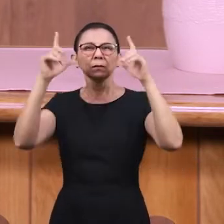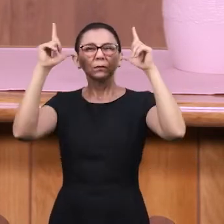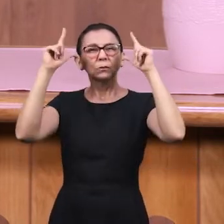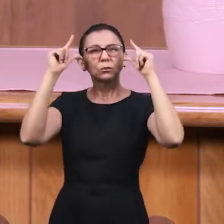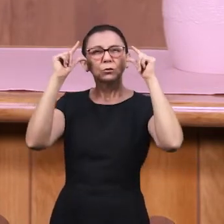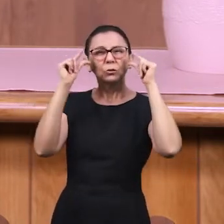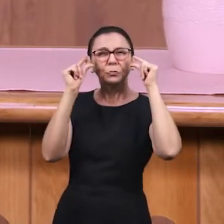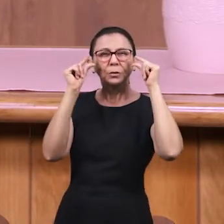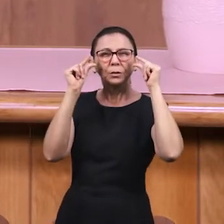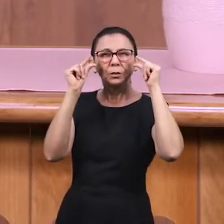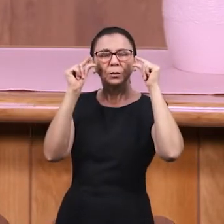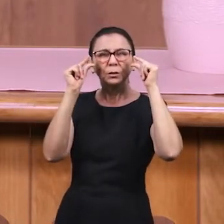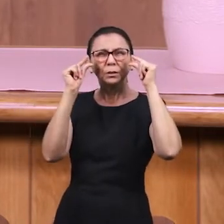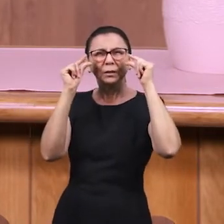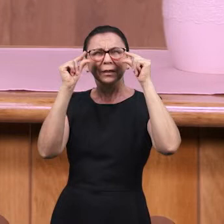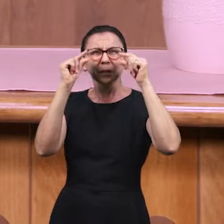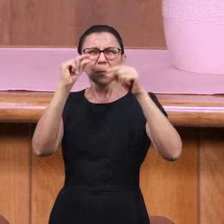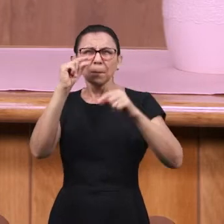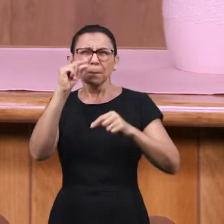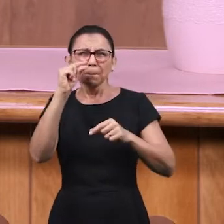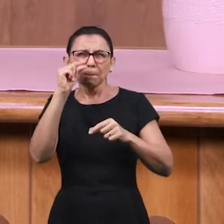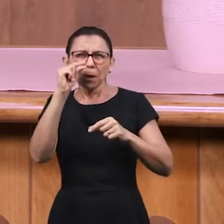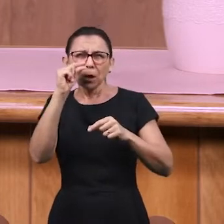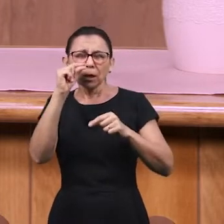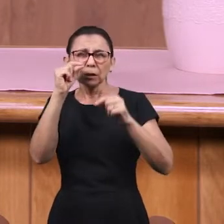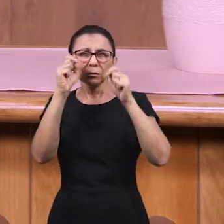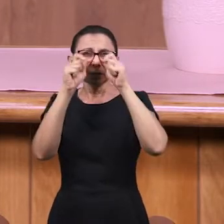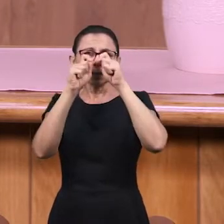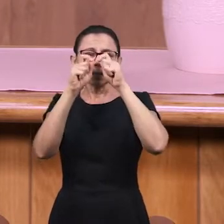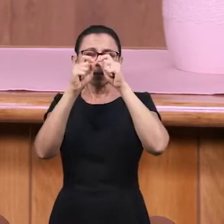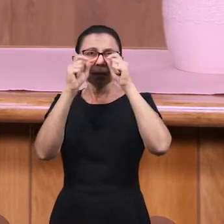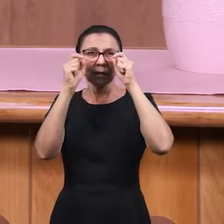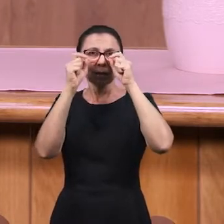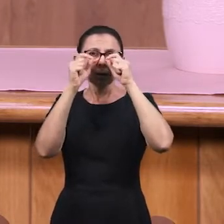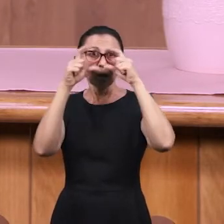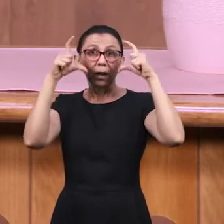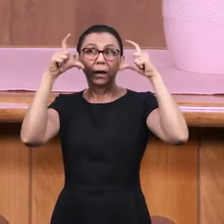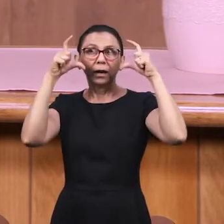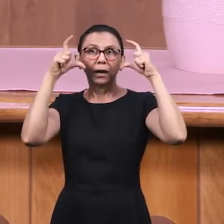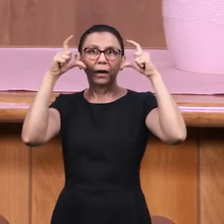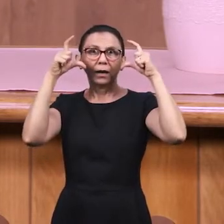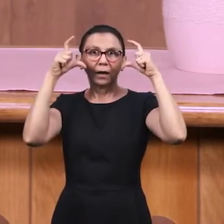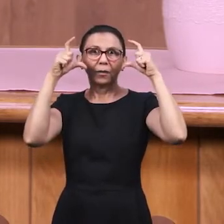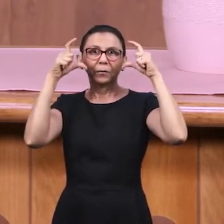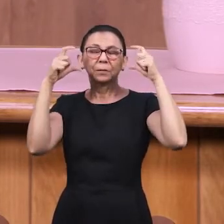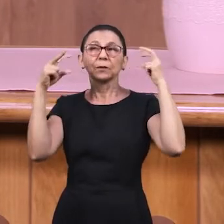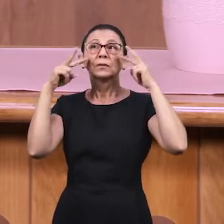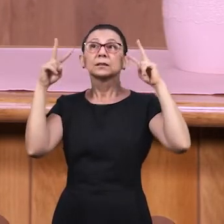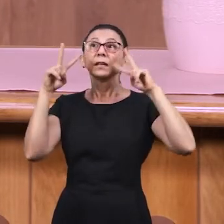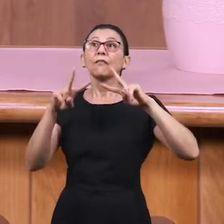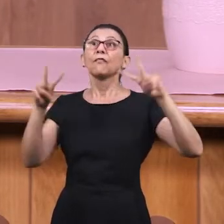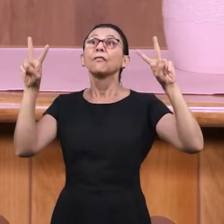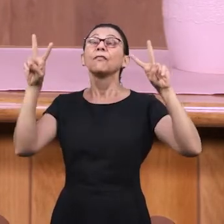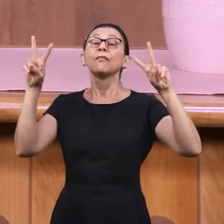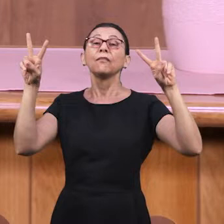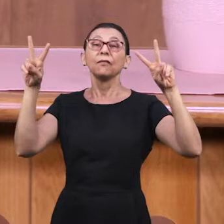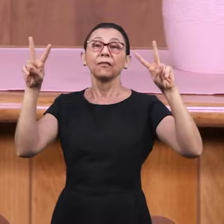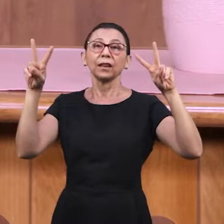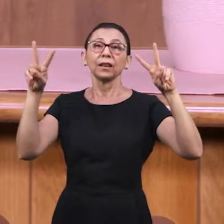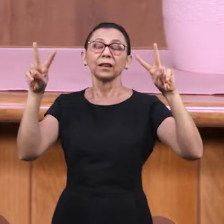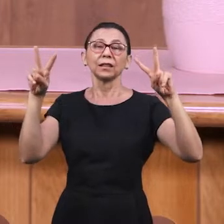не вредил. Когда мало света, она открывается, диафрагма. Значит, зрачок, да?